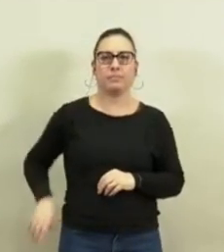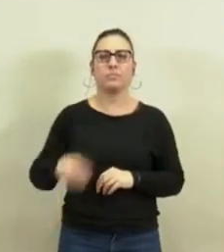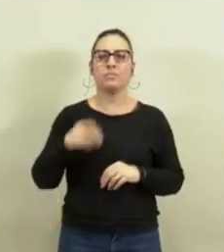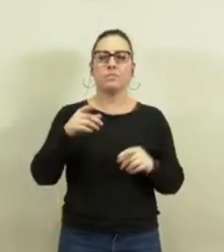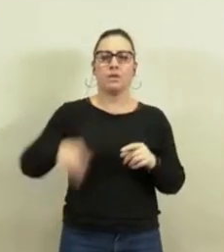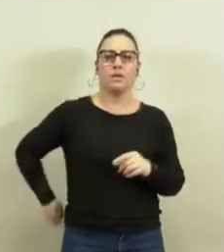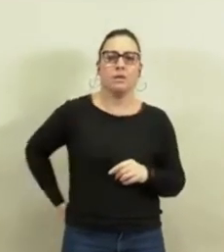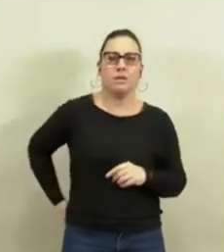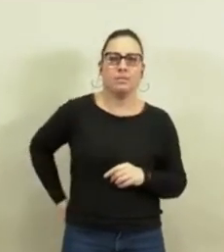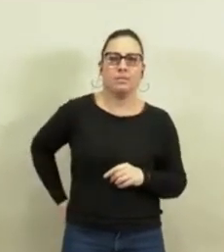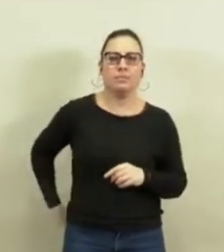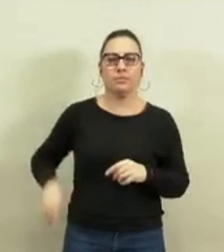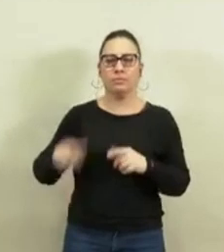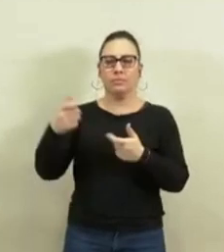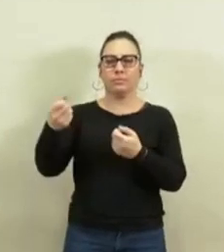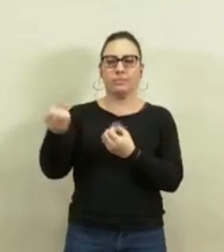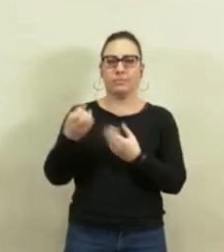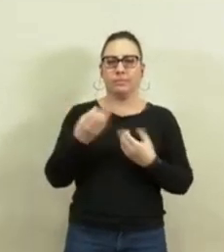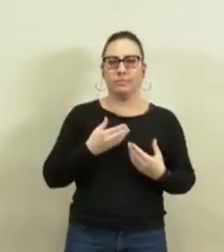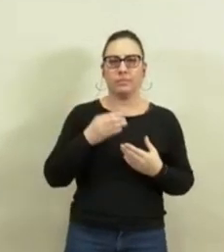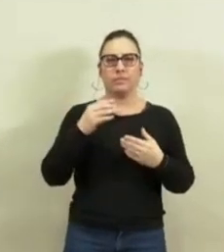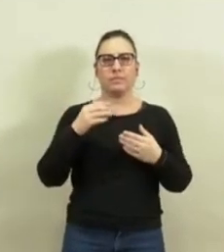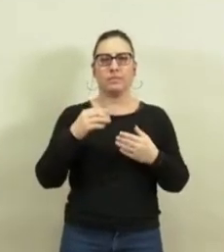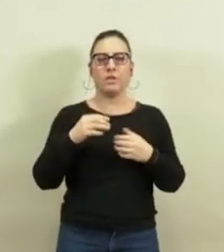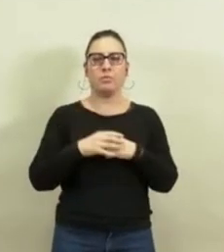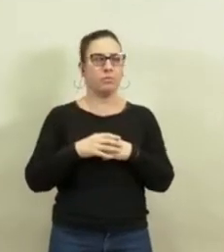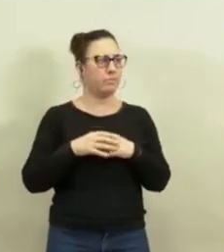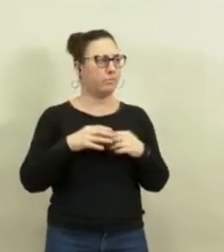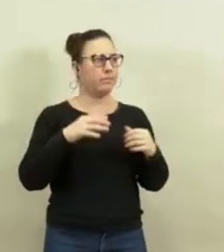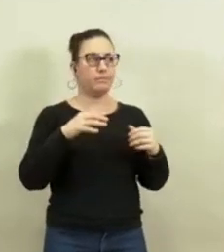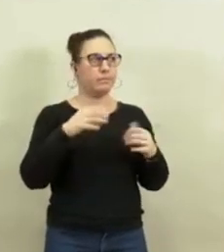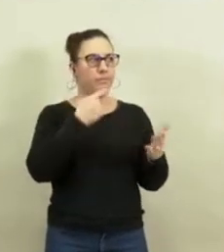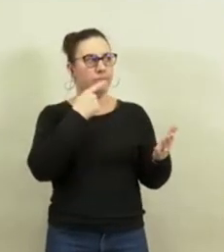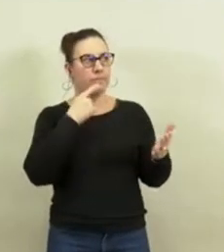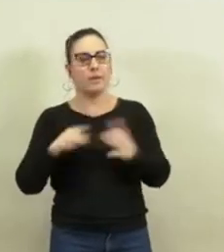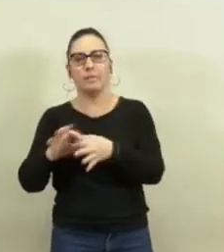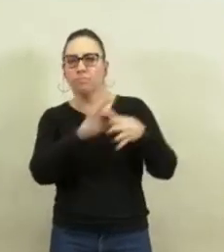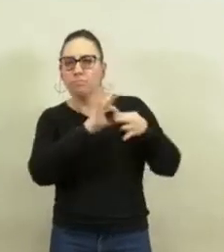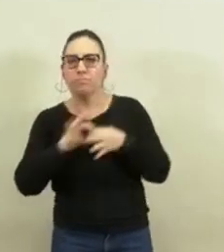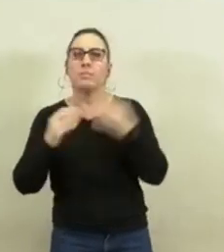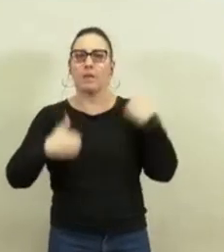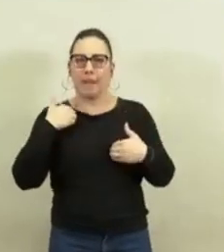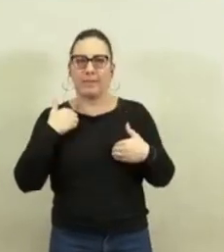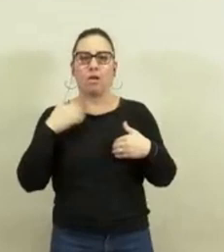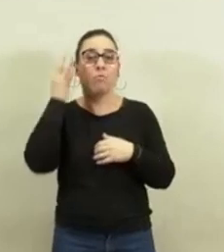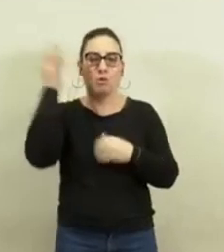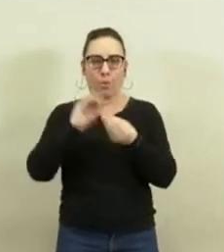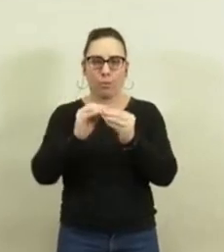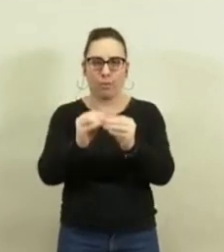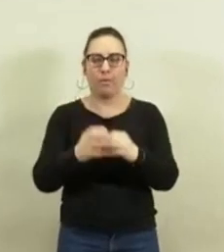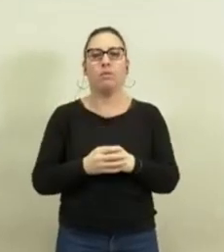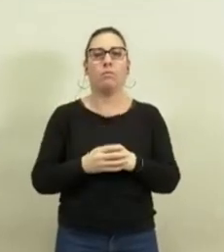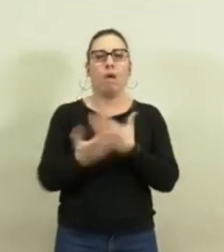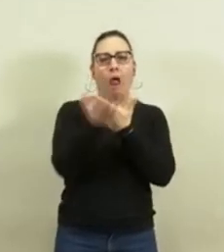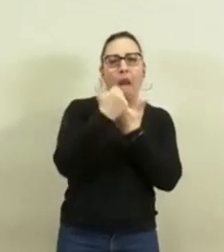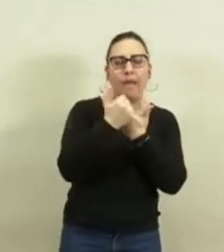consulter les habitants. Quel formidable emploi! Figurez-vous qu'ils ne demandent que ça. Si déjà vous pouviez répondre aux courriers